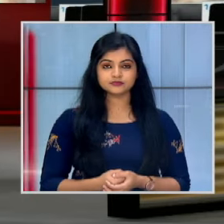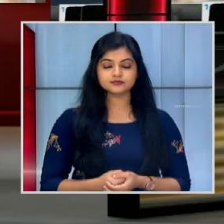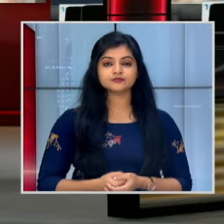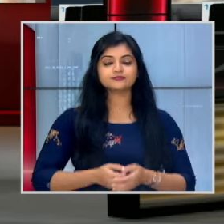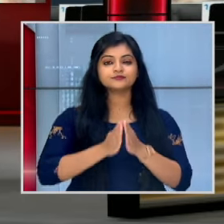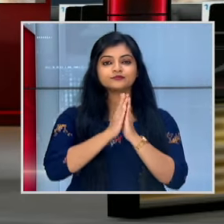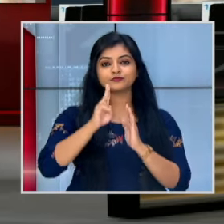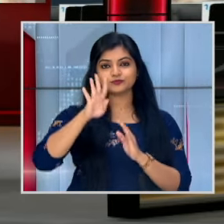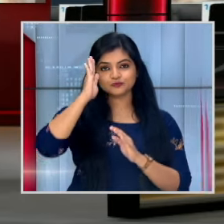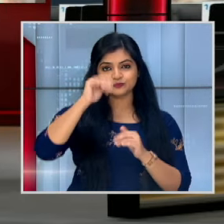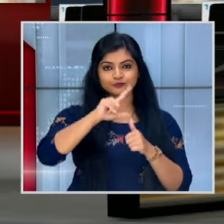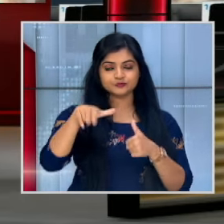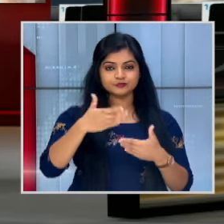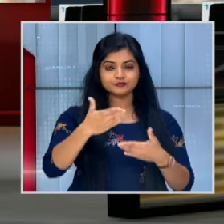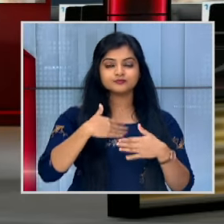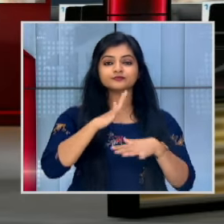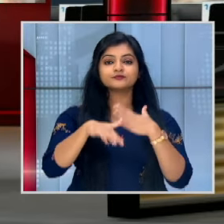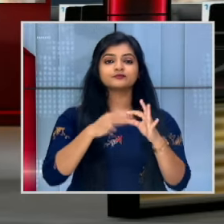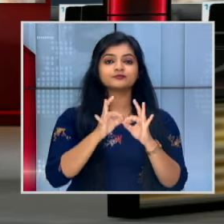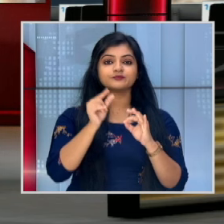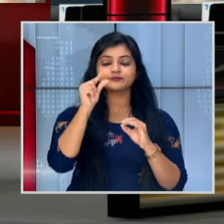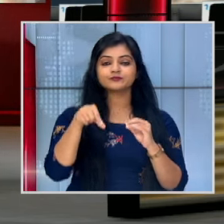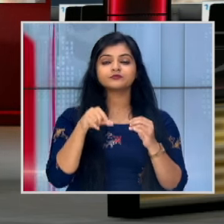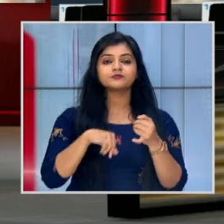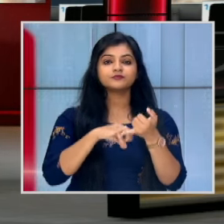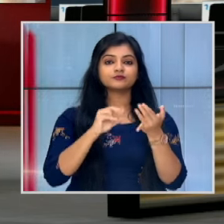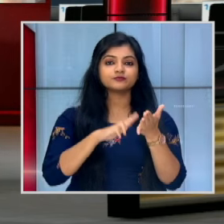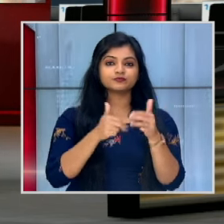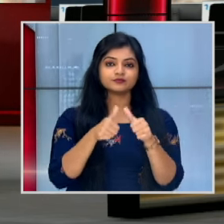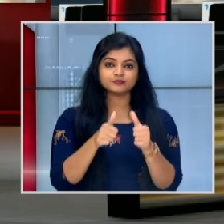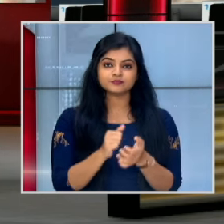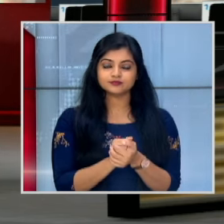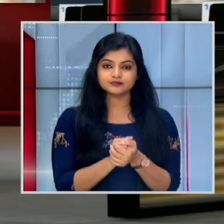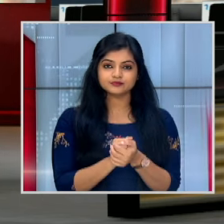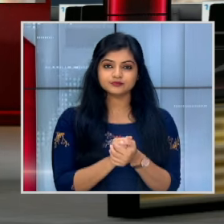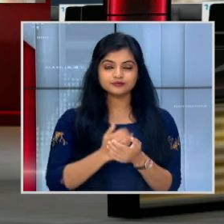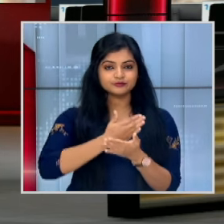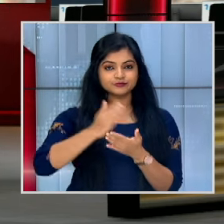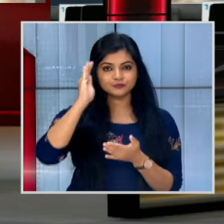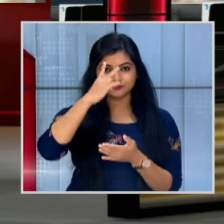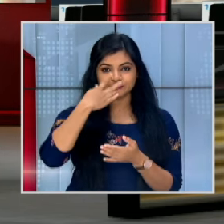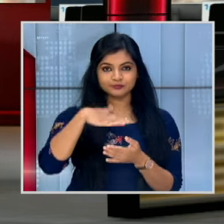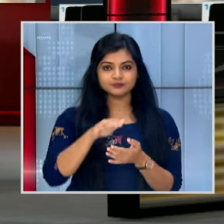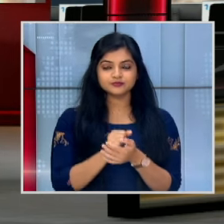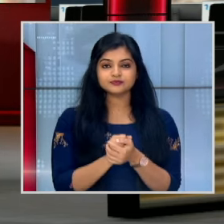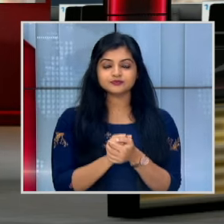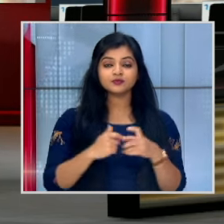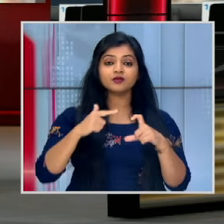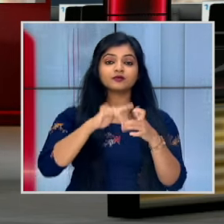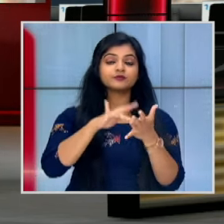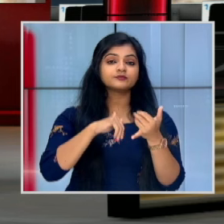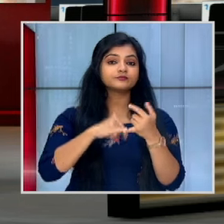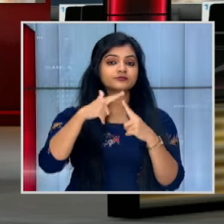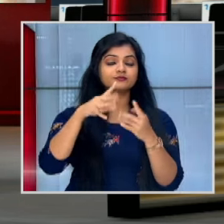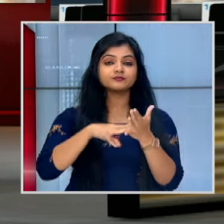പ്രിയ പ്രേക്ഷകർക്ക് 24 റൗണ്ടപ്പിലേക്ക് സ്വാഗതം. ഞാൻ ഗോകുൽ രവി. എന്നോടൊപ്പം കേൾവി പരിമിതരെ സഹായിക്കുവാനായി സോനാചെറിയും. വിശദമായ റിപ്പോർട്ടുകളിലേക്ക് കടക്കുന്നു. എറണാകുളം